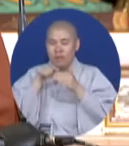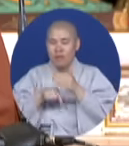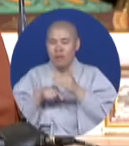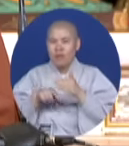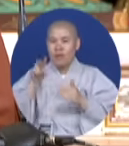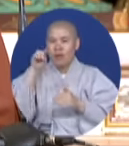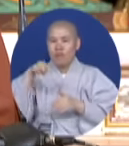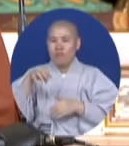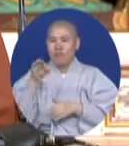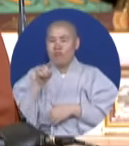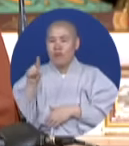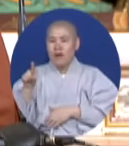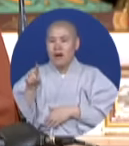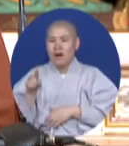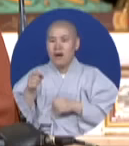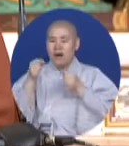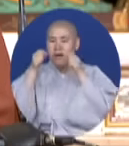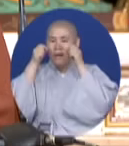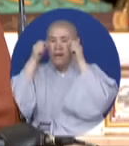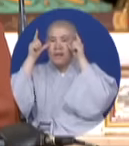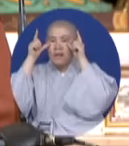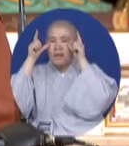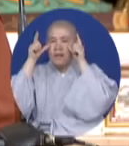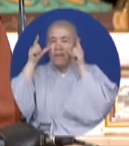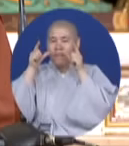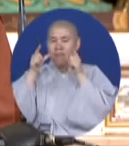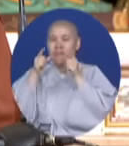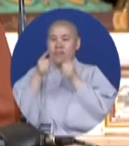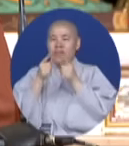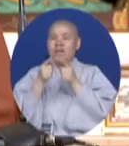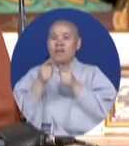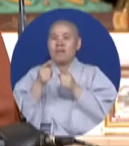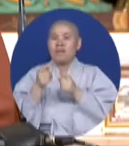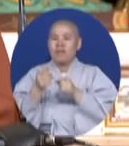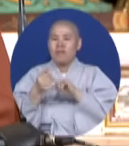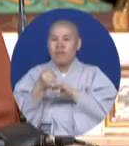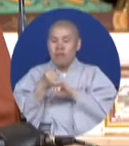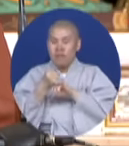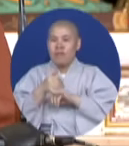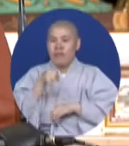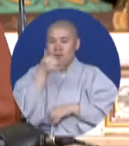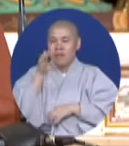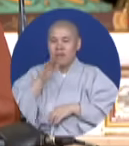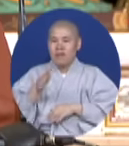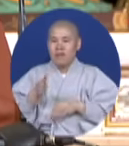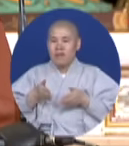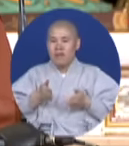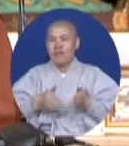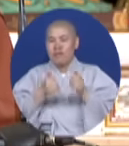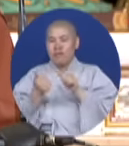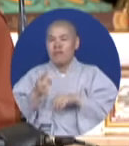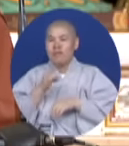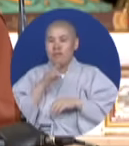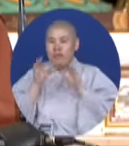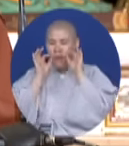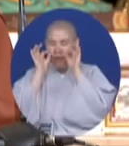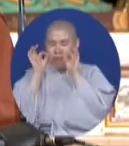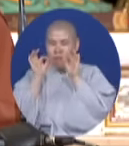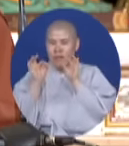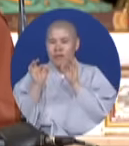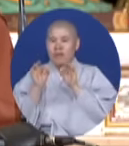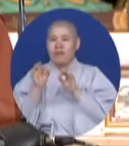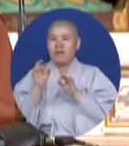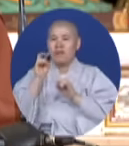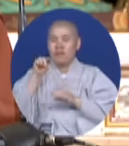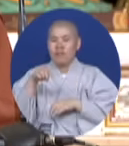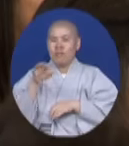무화 해탈이 꽉 있는데 생사만 보지 무화 해탈을 모르는 게 그게 미혹한 겁니다.